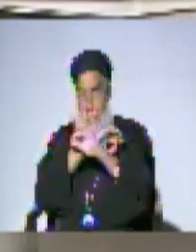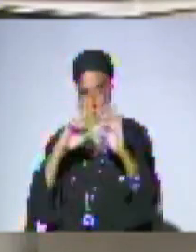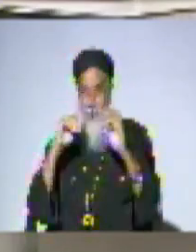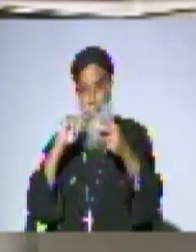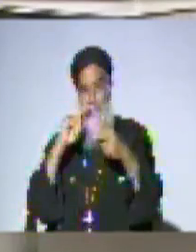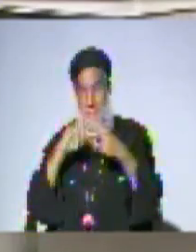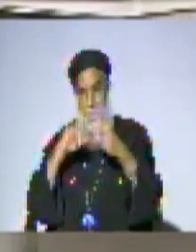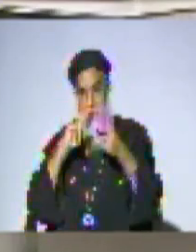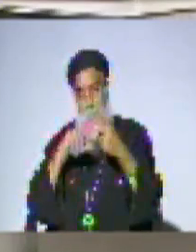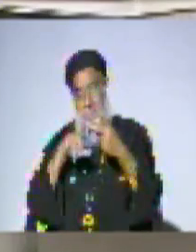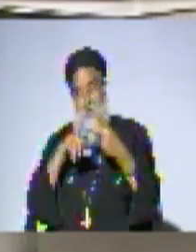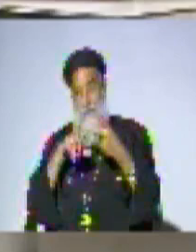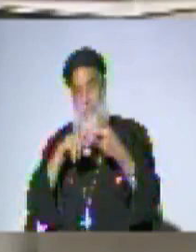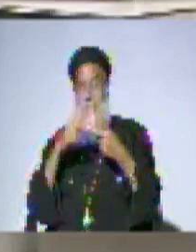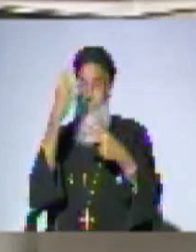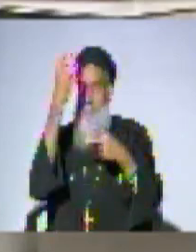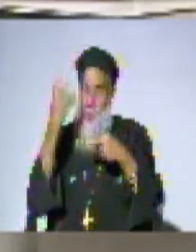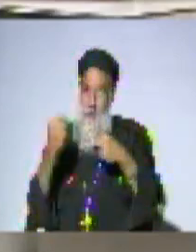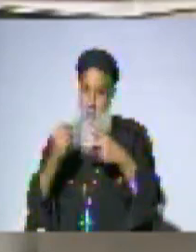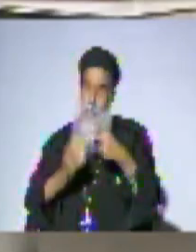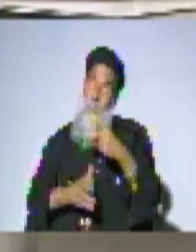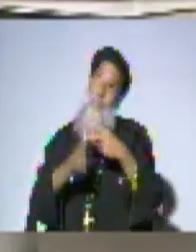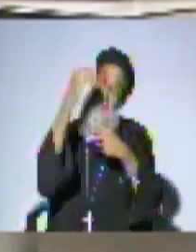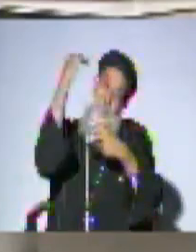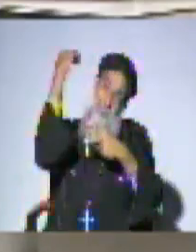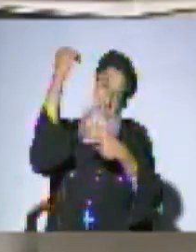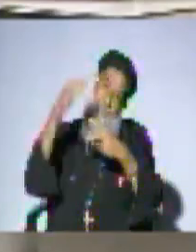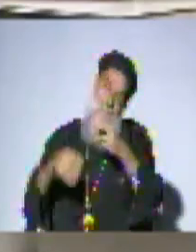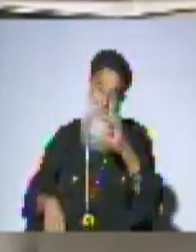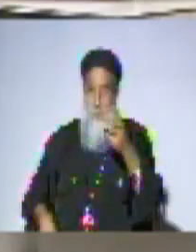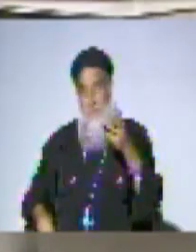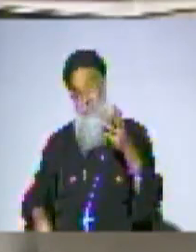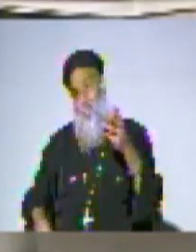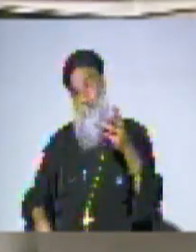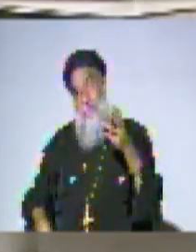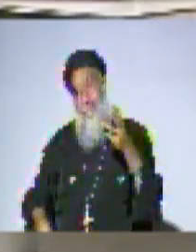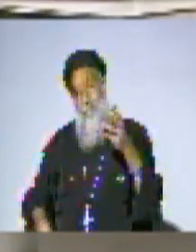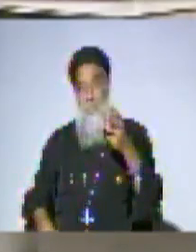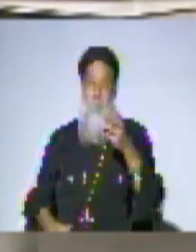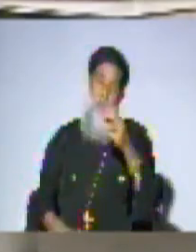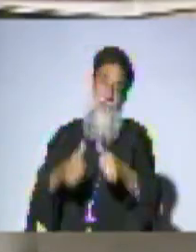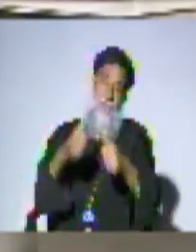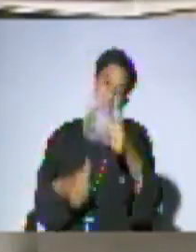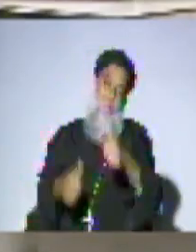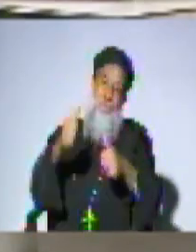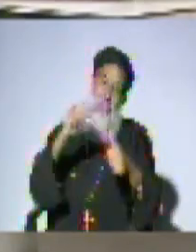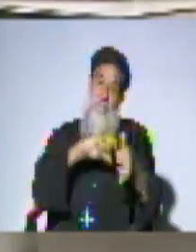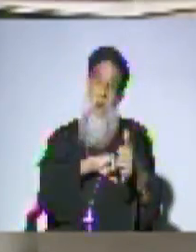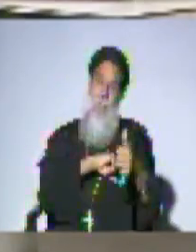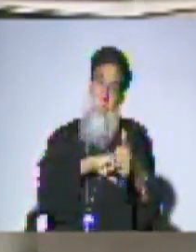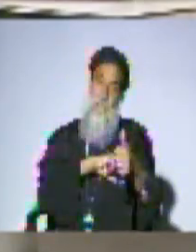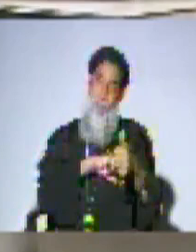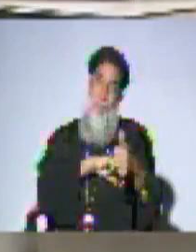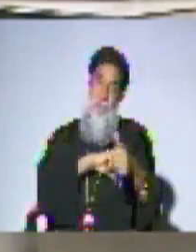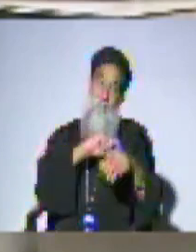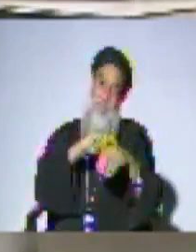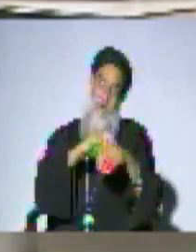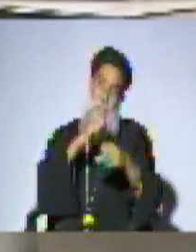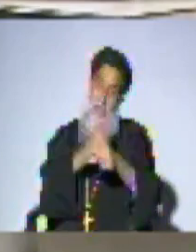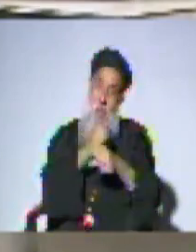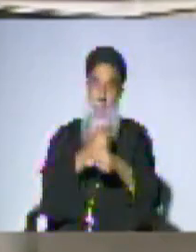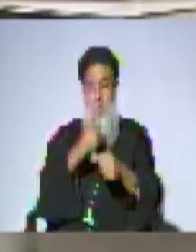بنطلب راحة لمنتقل، بنطلب نجاح لطالب او انسان